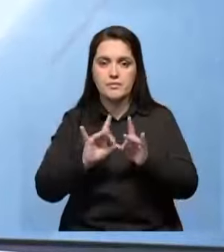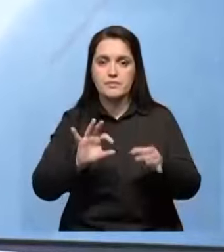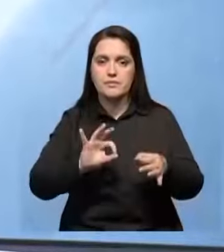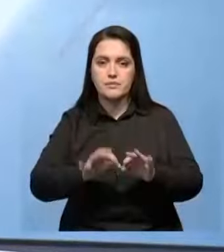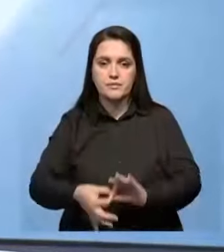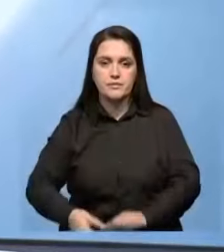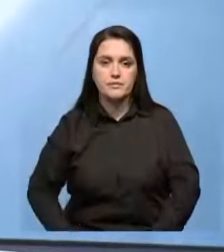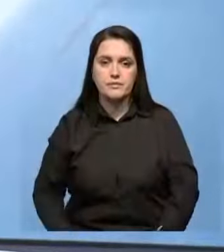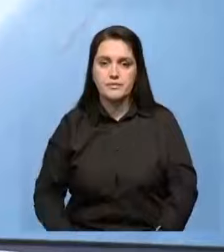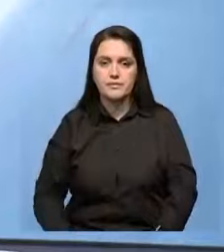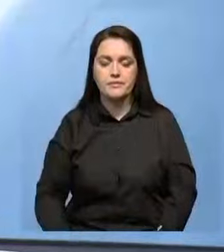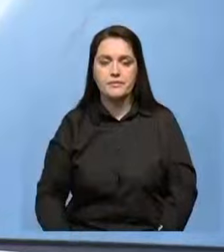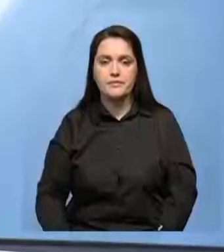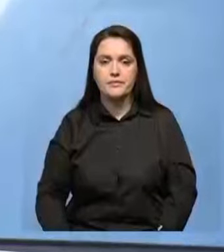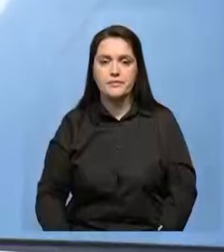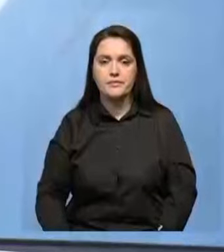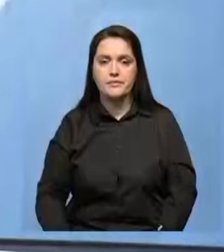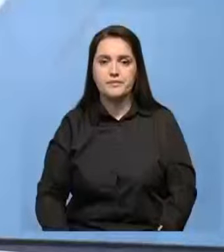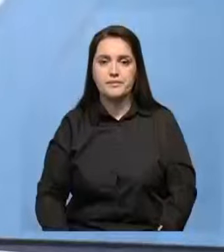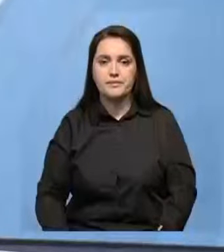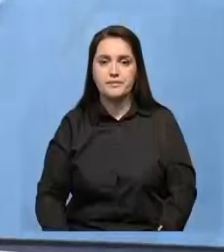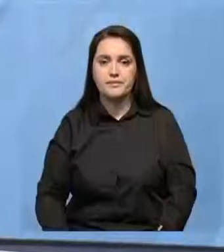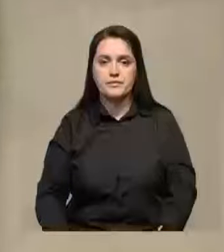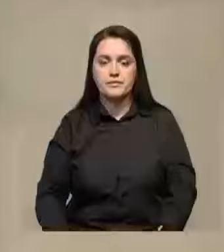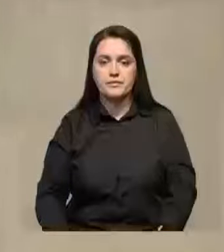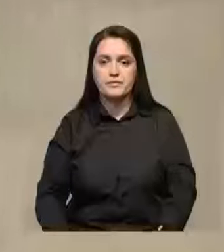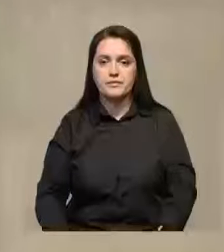Казахстана Касым-Жомарт Токаев. Гафу Али продолжит.